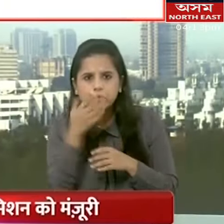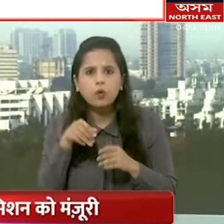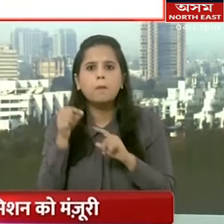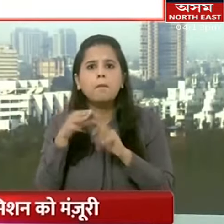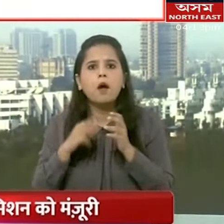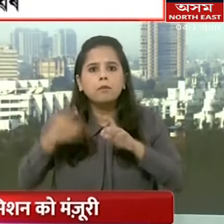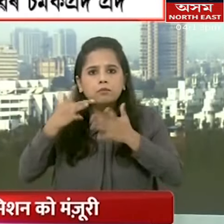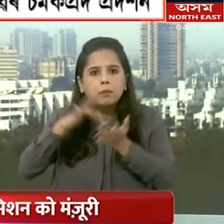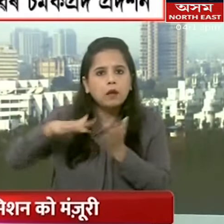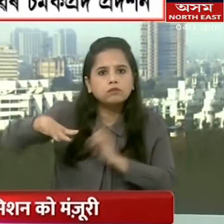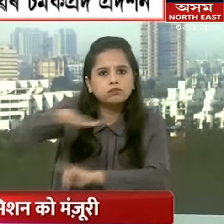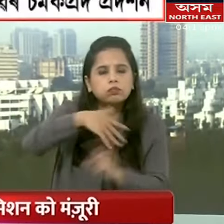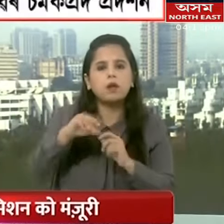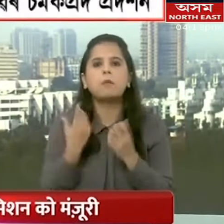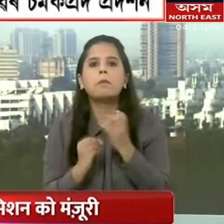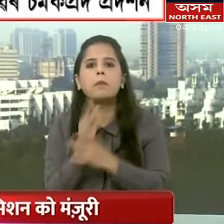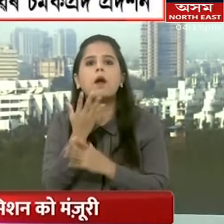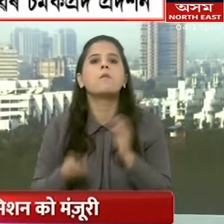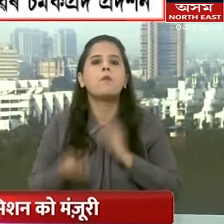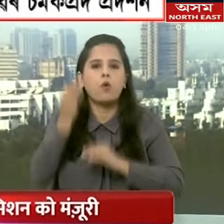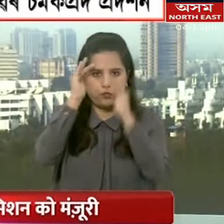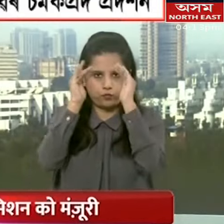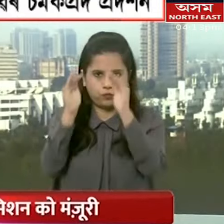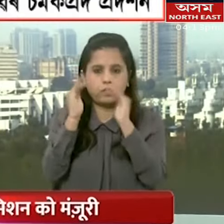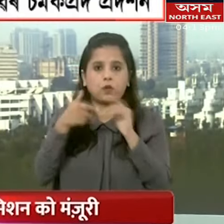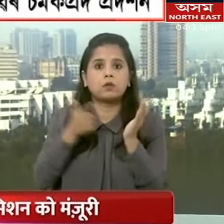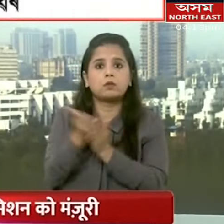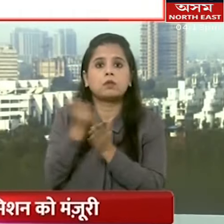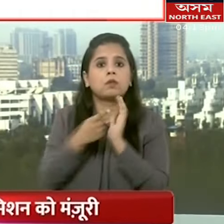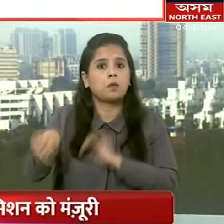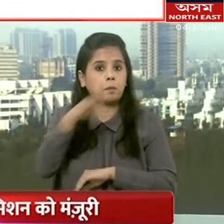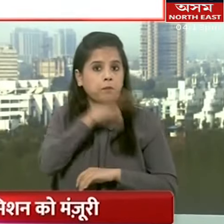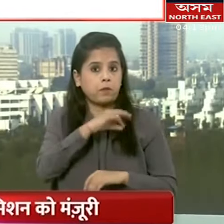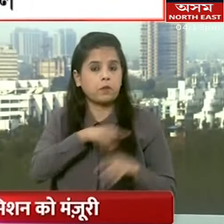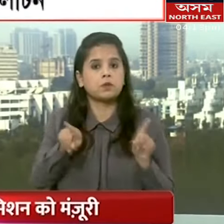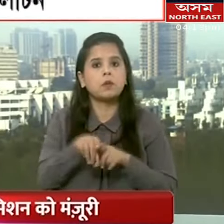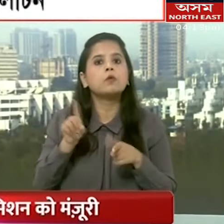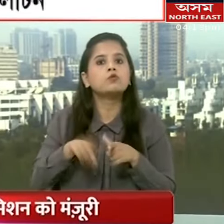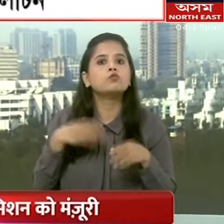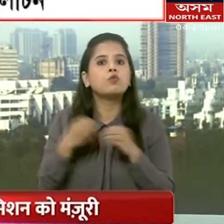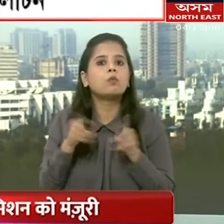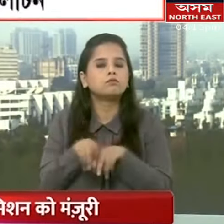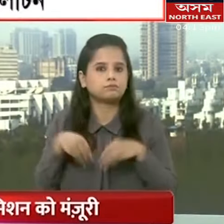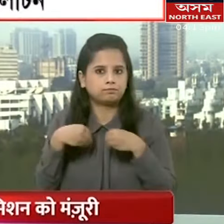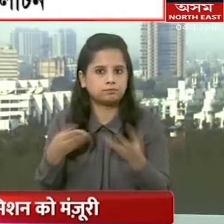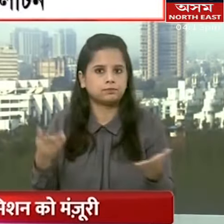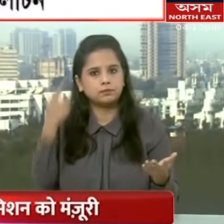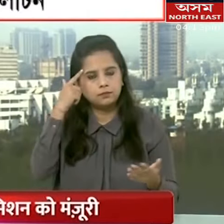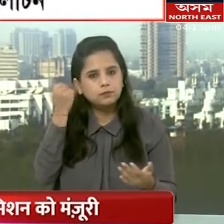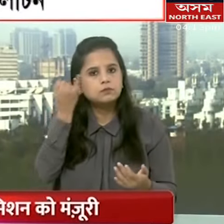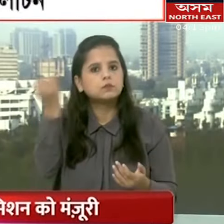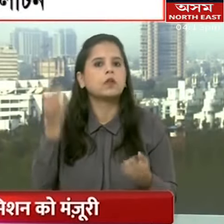और उत्पादकता बढ़ाने पर होगा फोकस किसानों को लाभ के साथ ही रोजगार का भी होगा सृजन